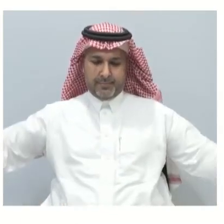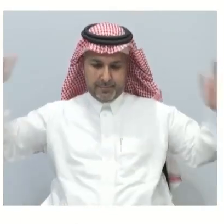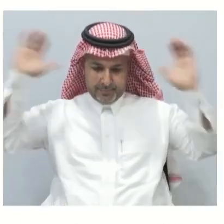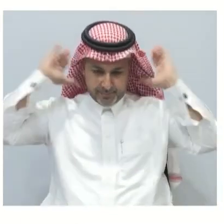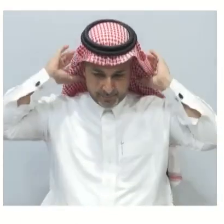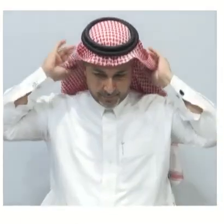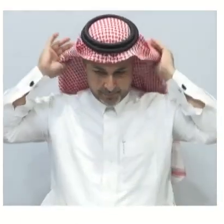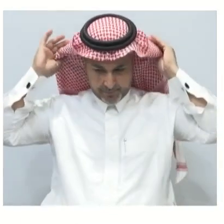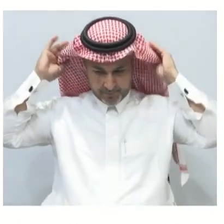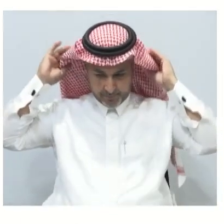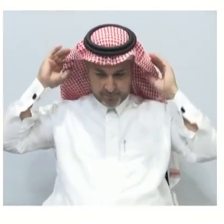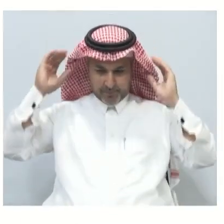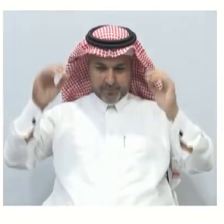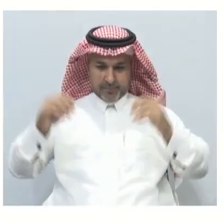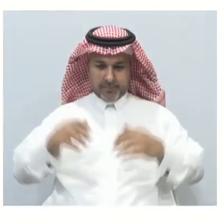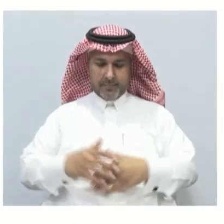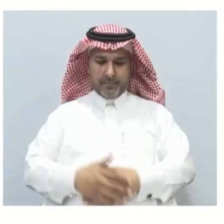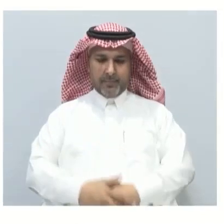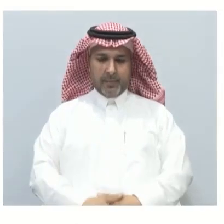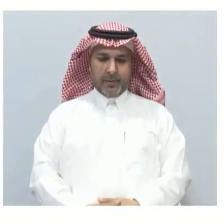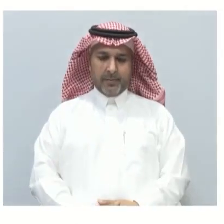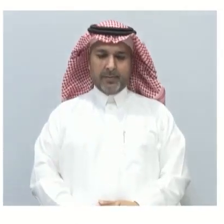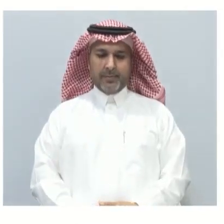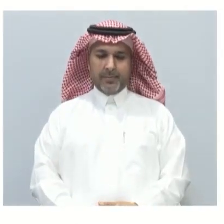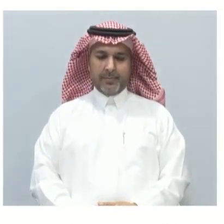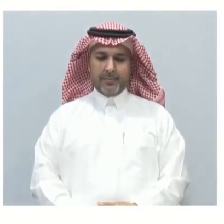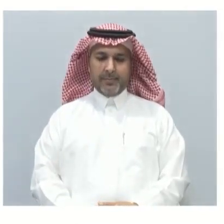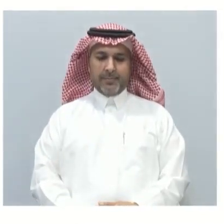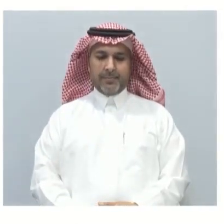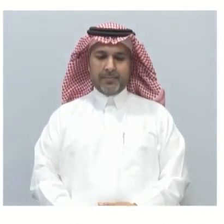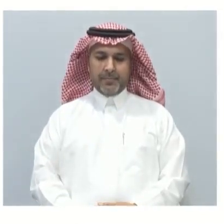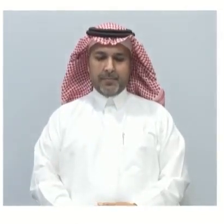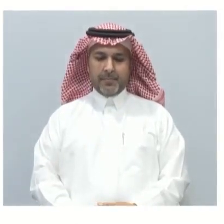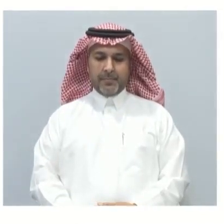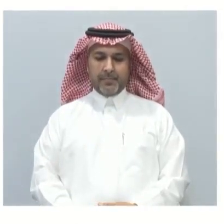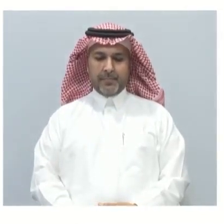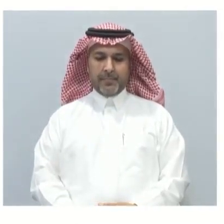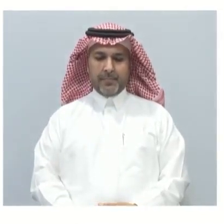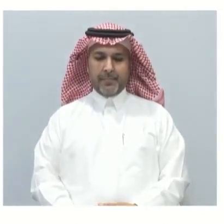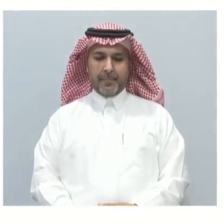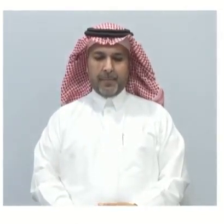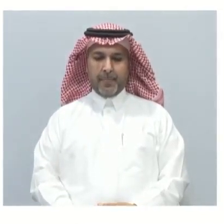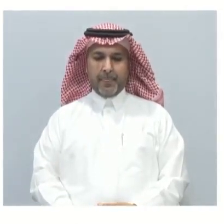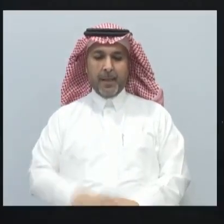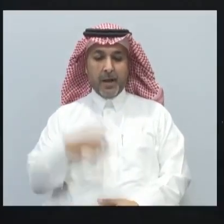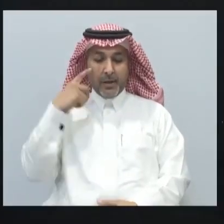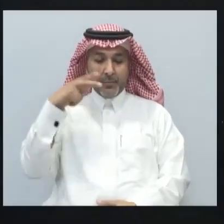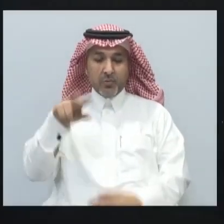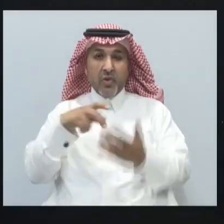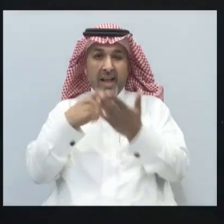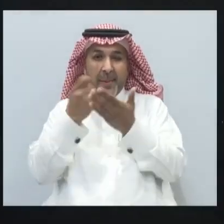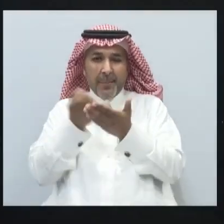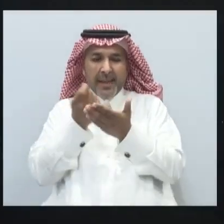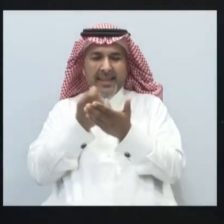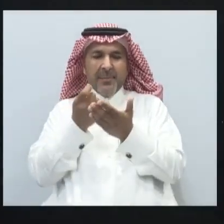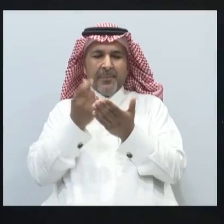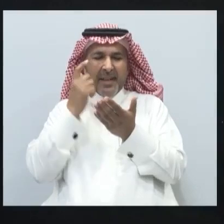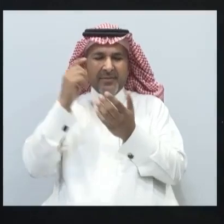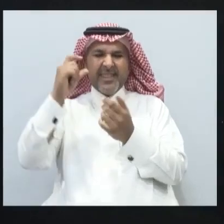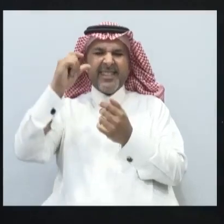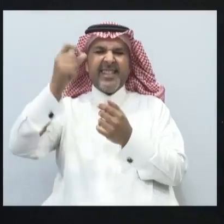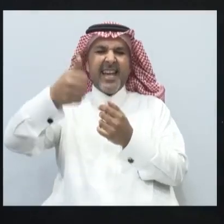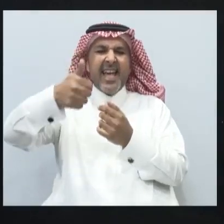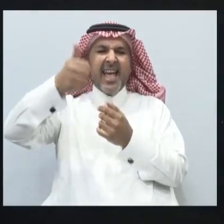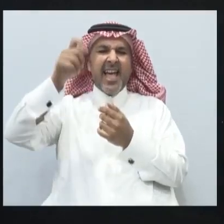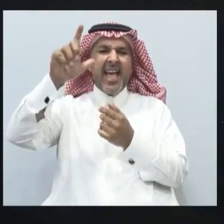بين الطرفين ننتقل الان ايها الاخوه الكرام الى مساله كتابه داله اسيه نريد ان نكتب داله اسيه